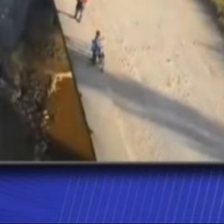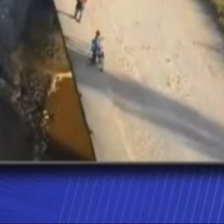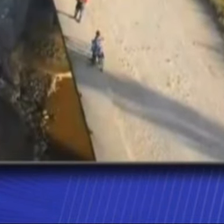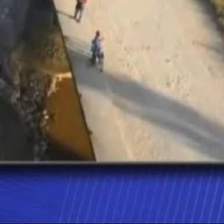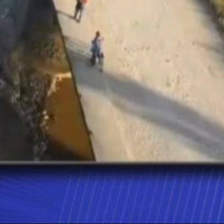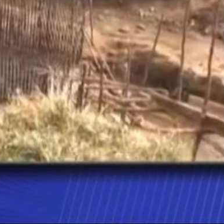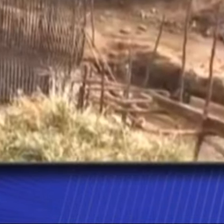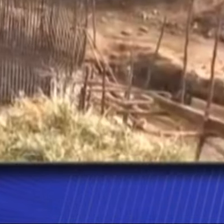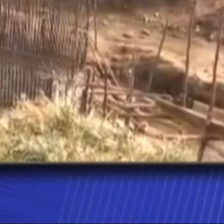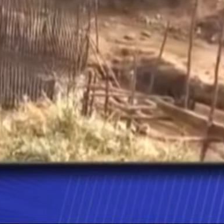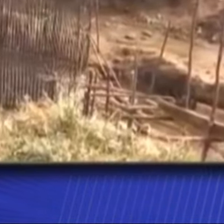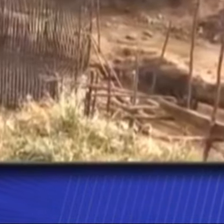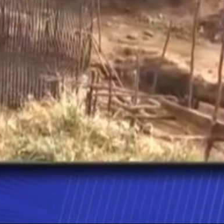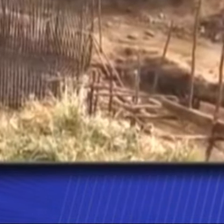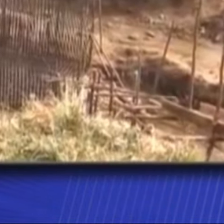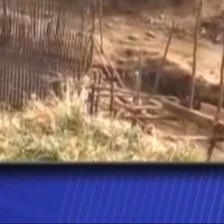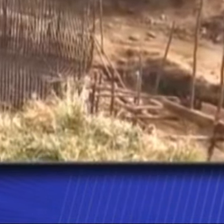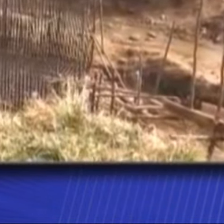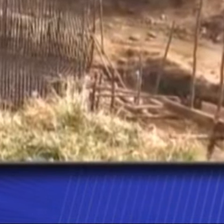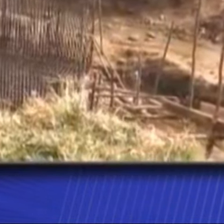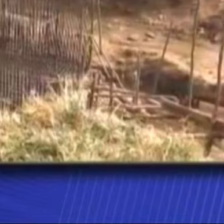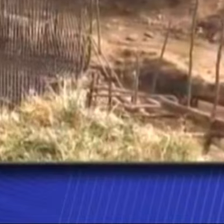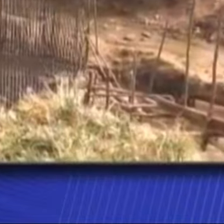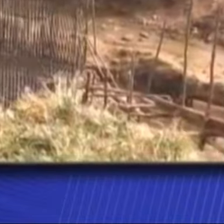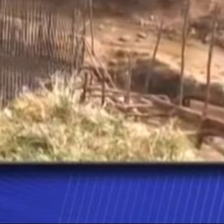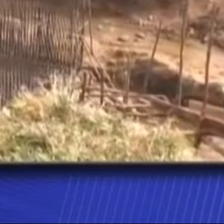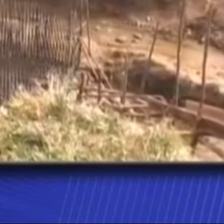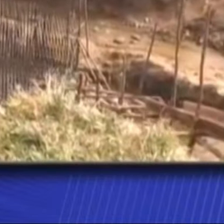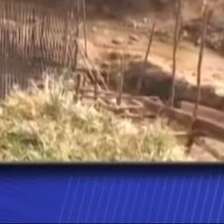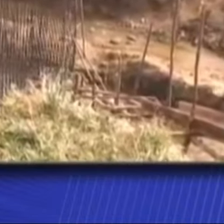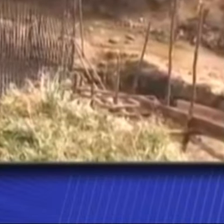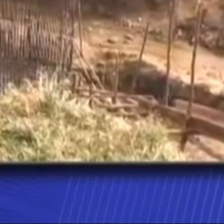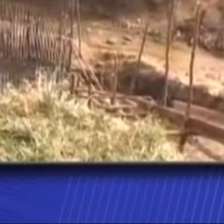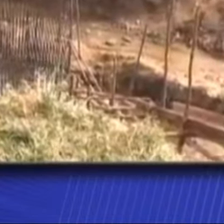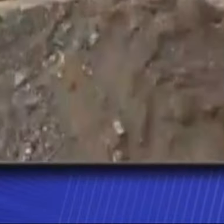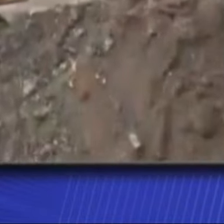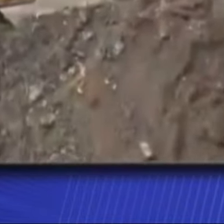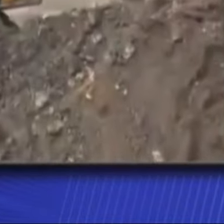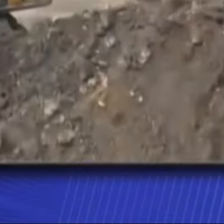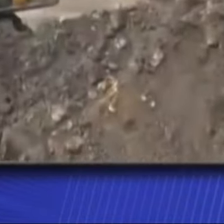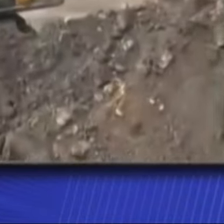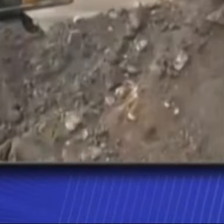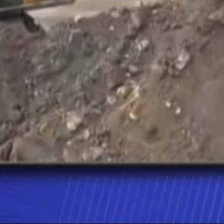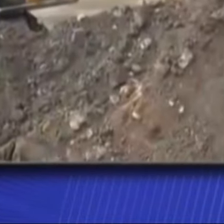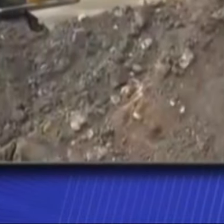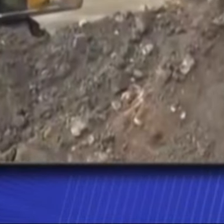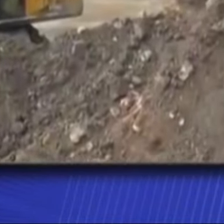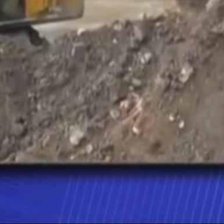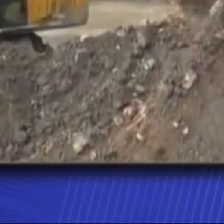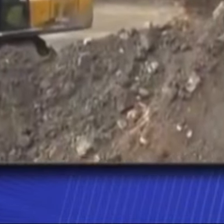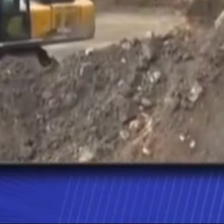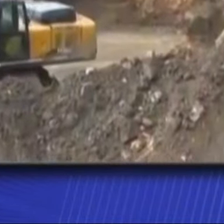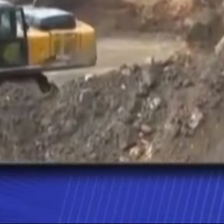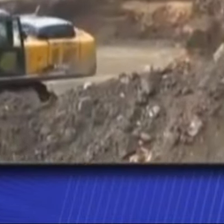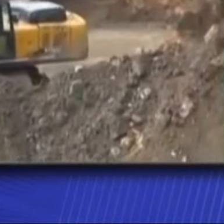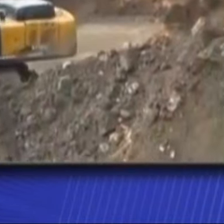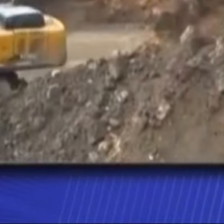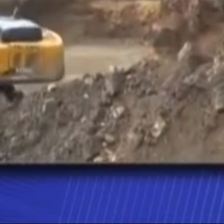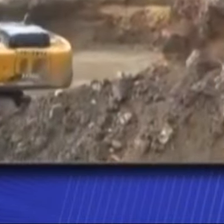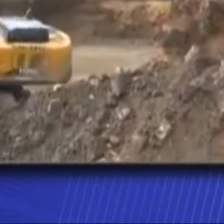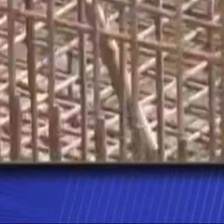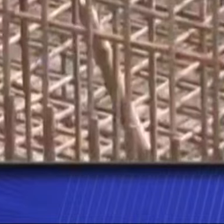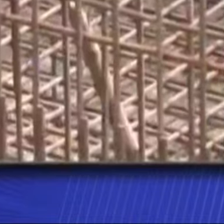Trésor public en Ituri. Il s'agit des recettes générées par les secteurs pétroliers, constat fait par une commission mixte,